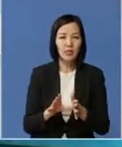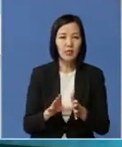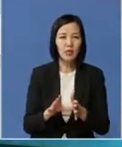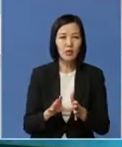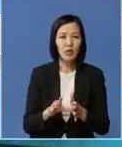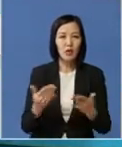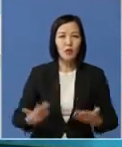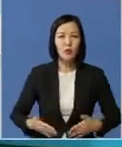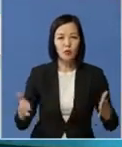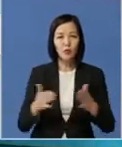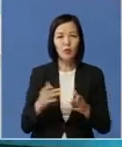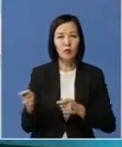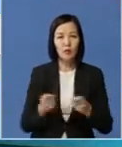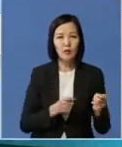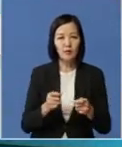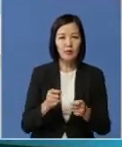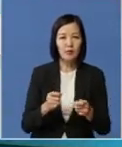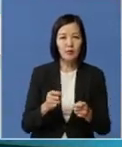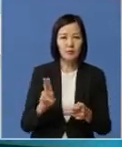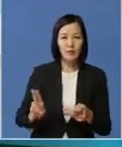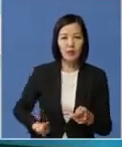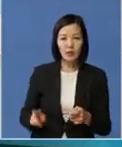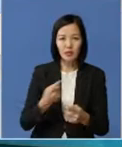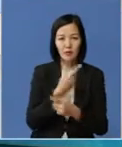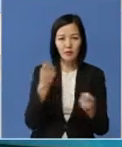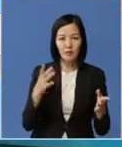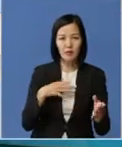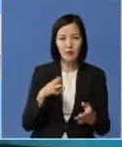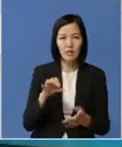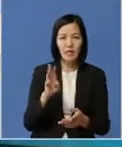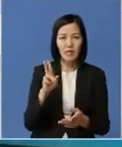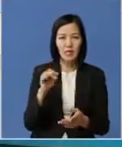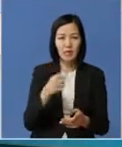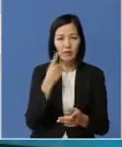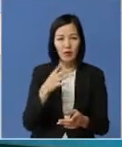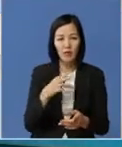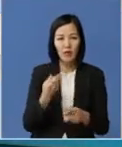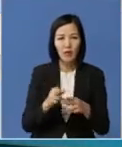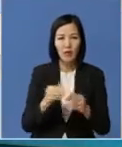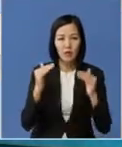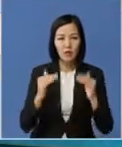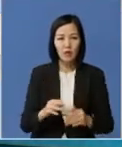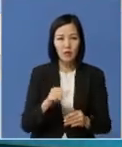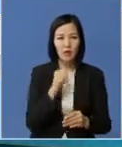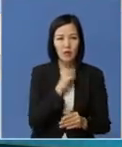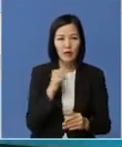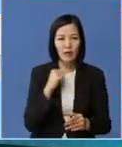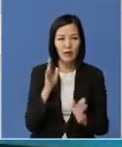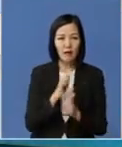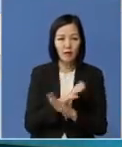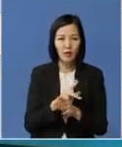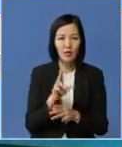және тұрғын үй коммуналдық шаруашылық басқармасының басшысы мәлімдеді. Бағлан Таникеновтың ақпарынша ең төменгі көрсеткіш Талғар,